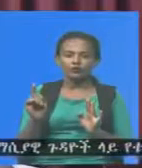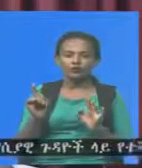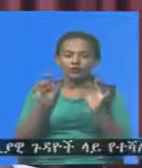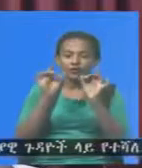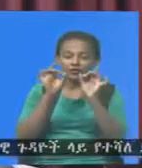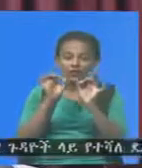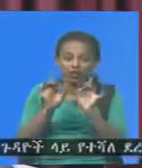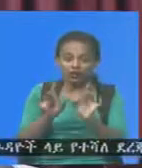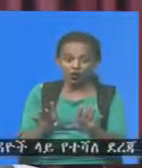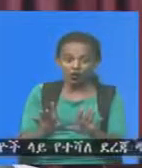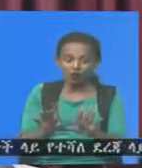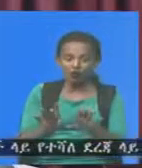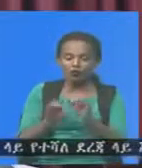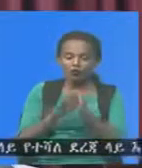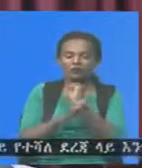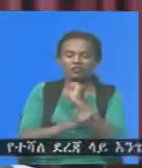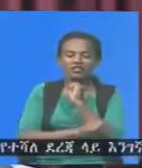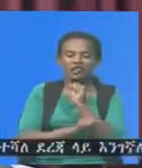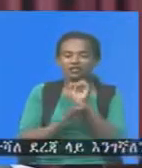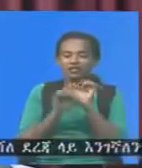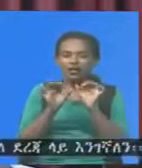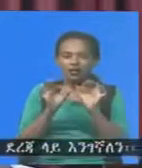ጥላቻው መሰረት የሌለው